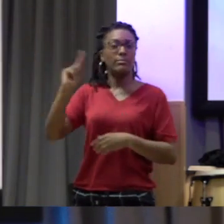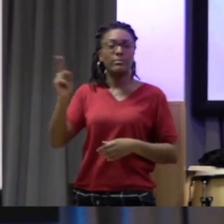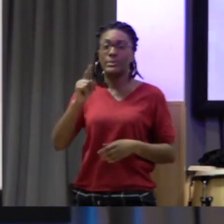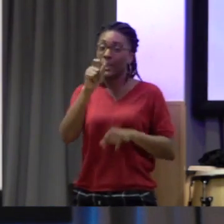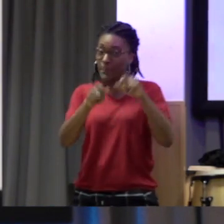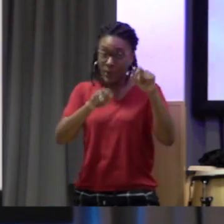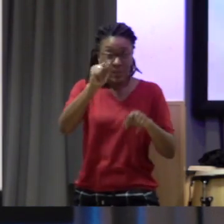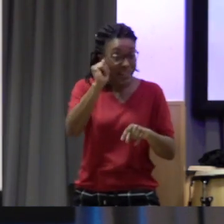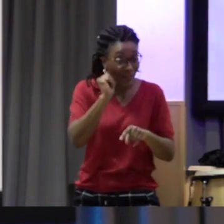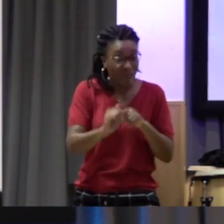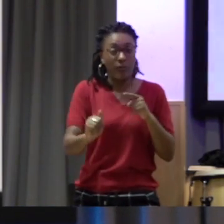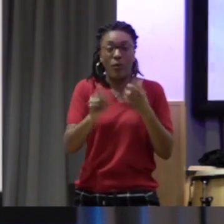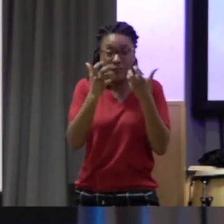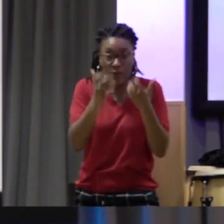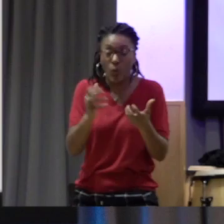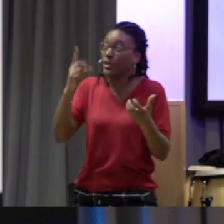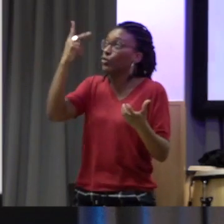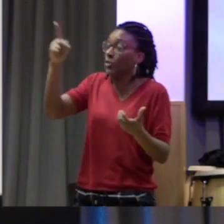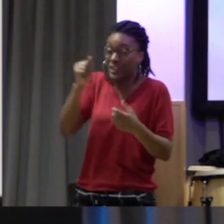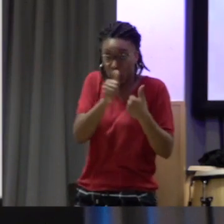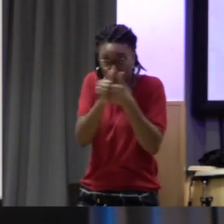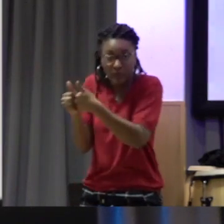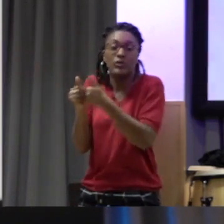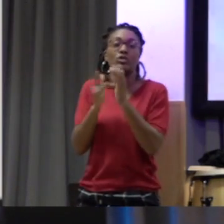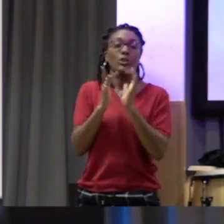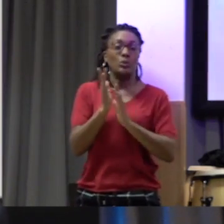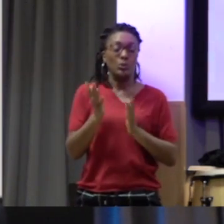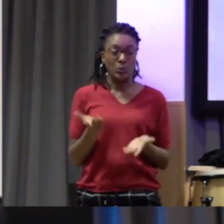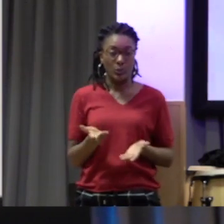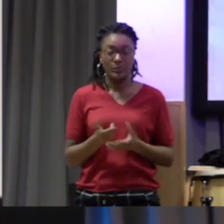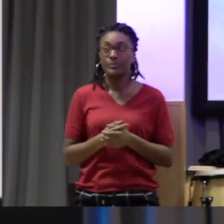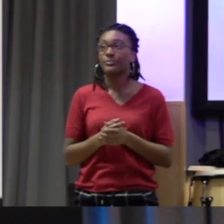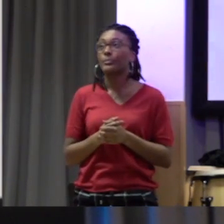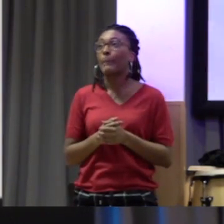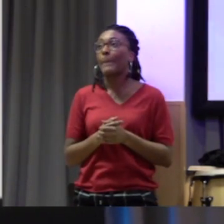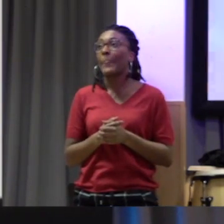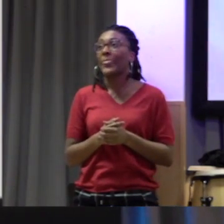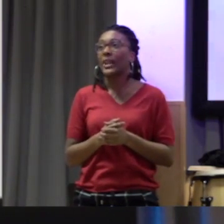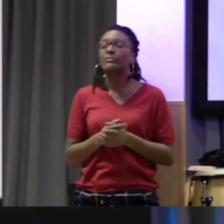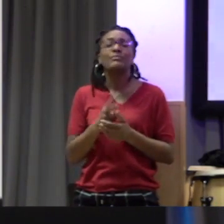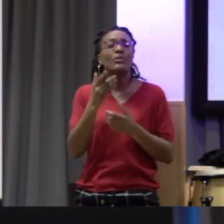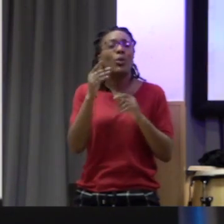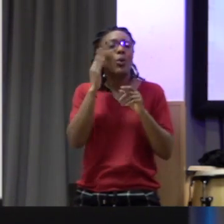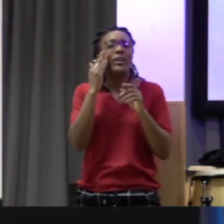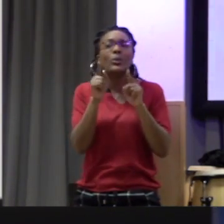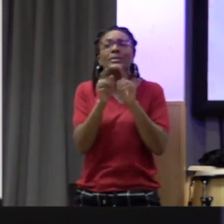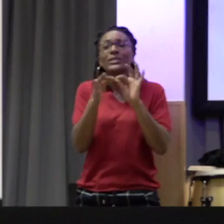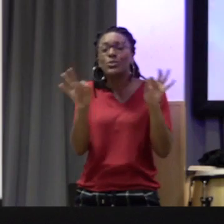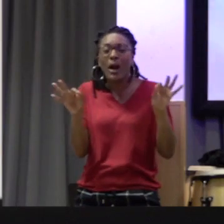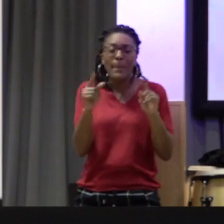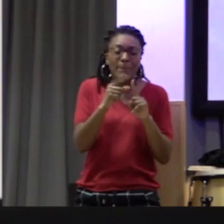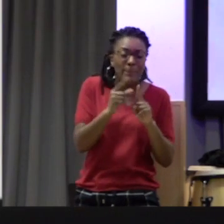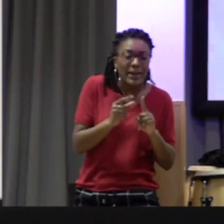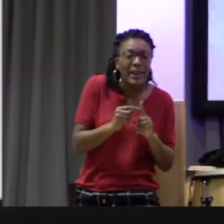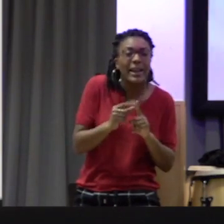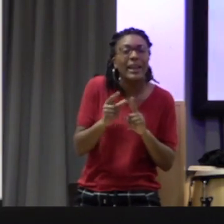volonté. Et dans le chapitre 13, il est parlé de l'ivraie, du blé et des livrets. Il